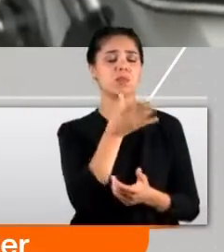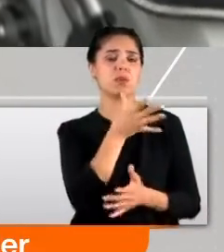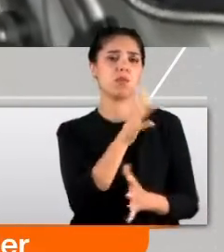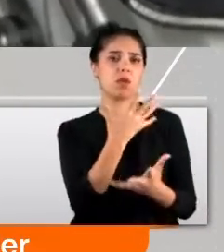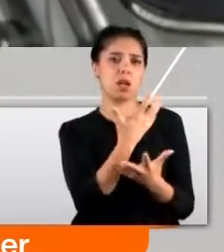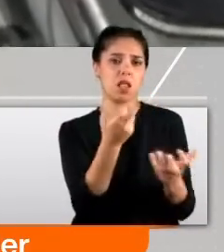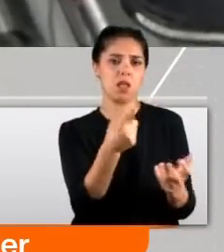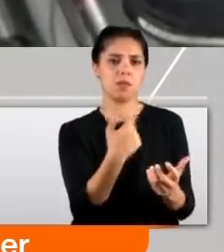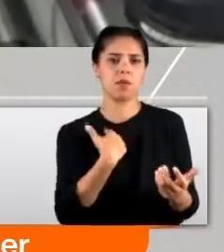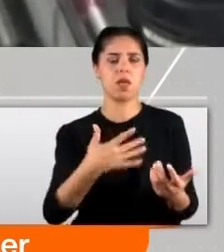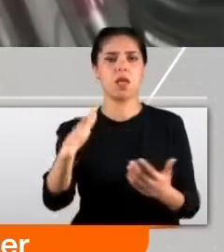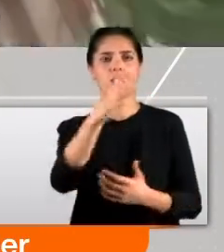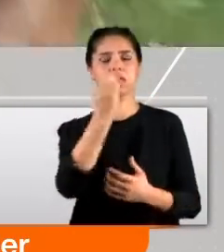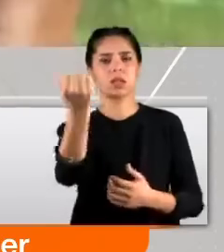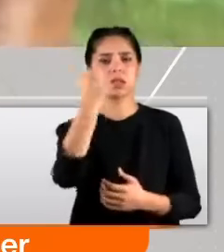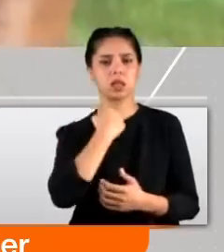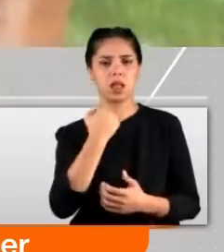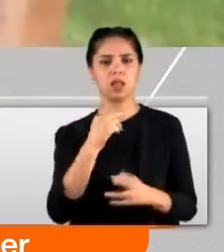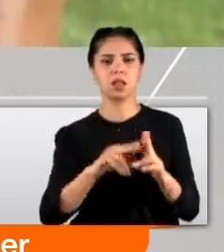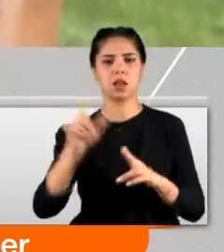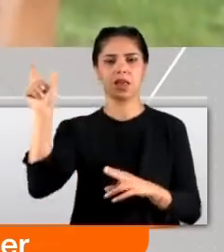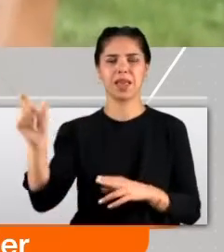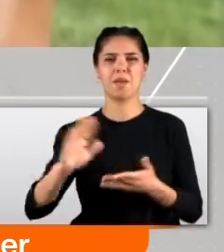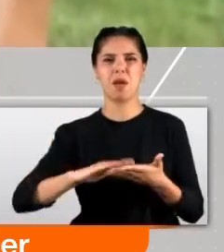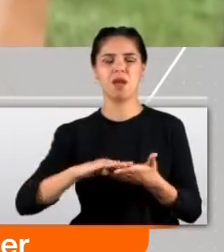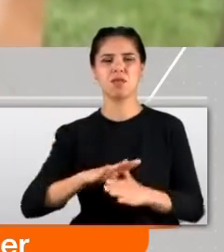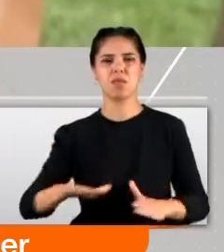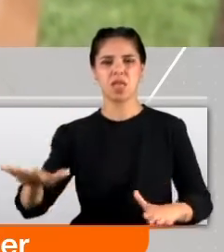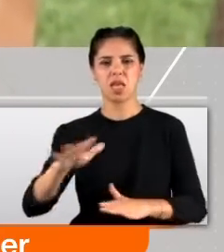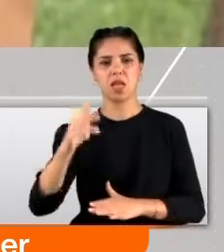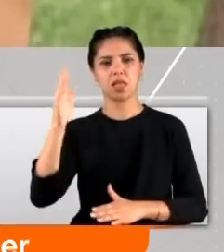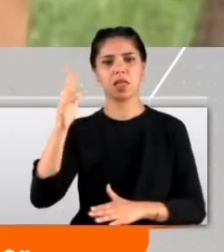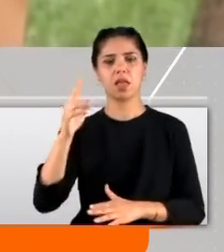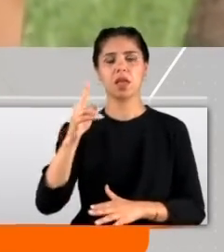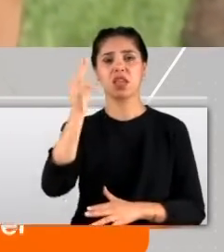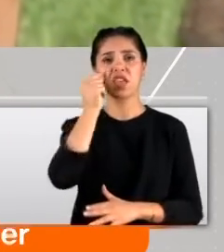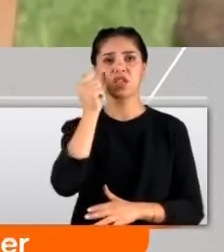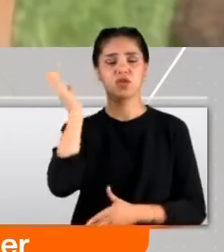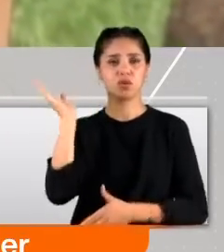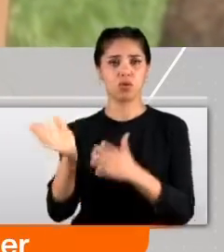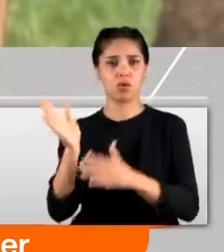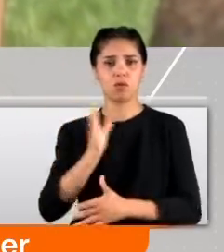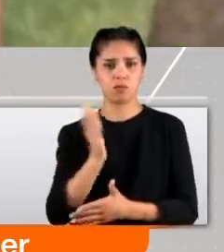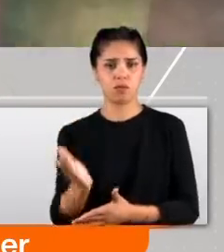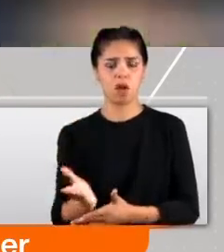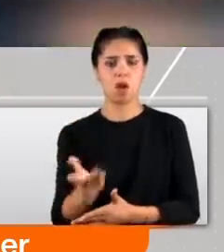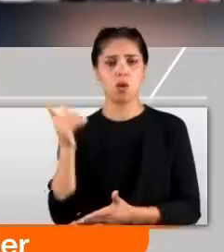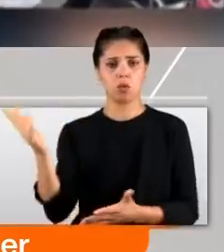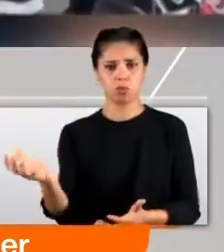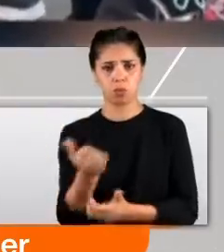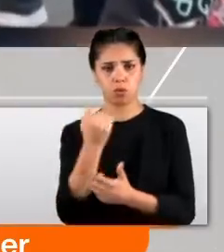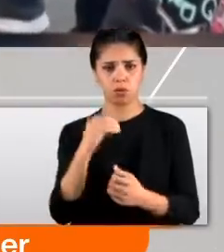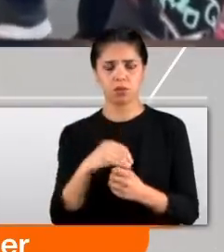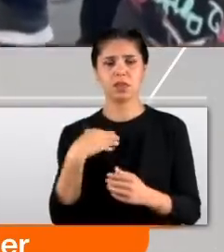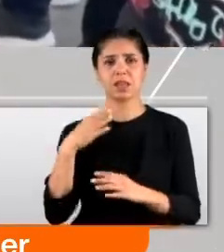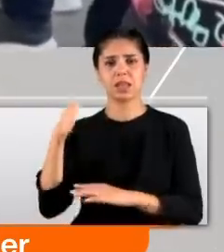kalabalıktı, hepimizin üzerine çullandı. Kerem'i yerde gördüm ki böyle başında bir 7-8 kişi kadar tekmeliyordu onu. Onu kurtarayım